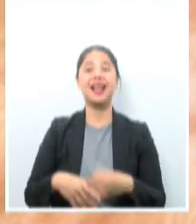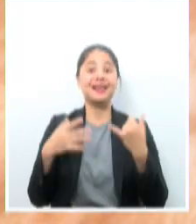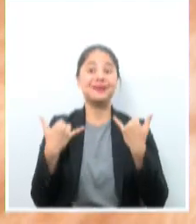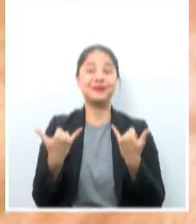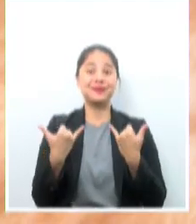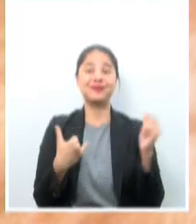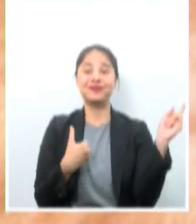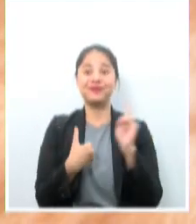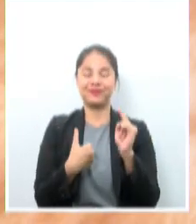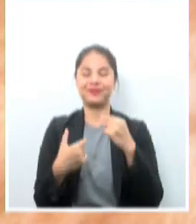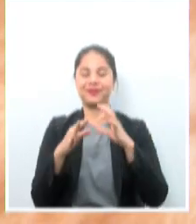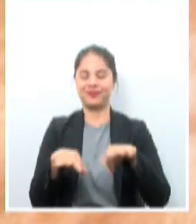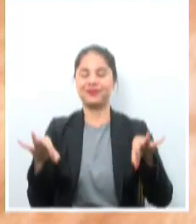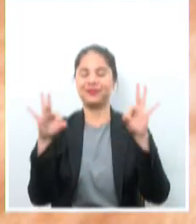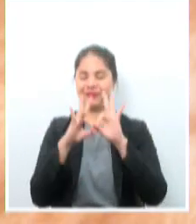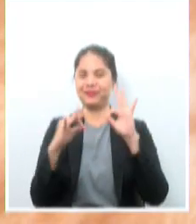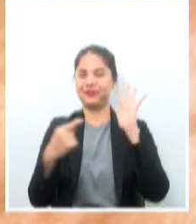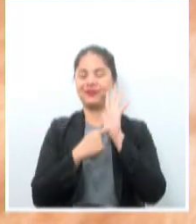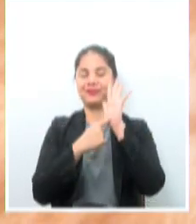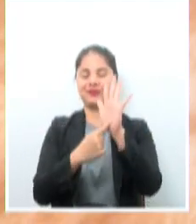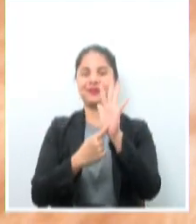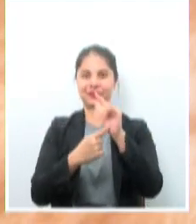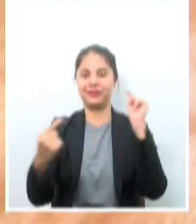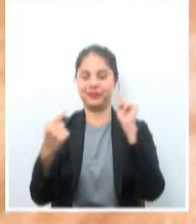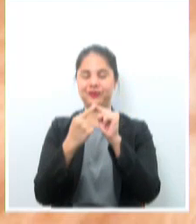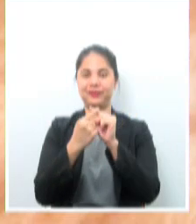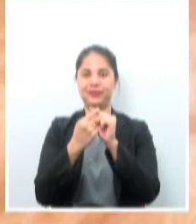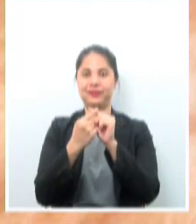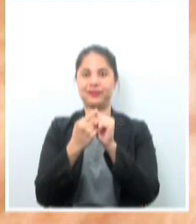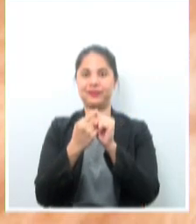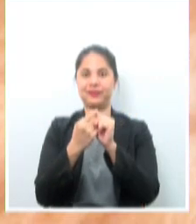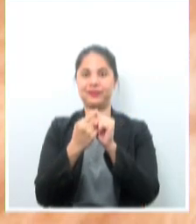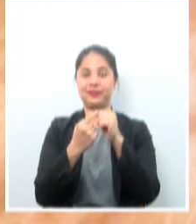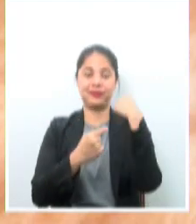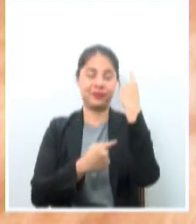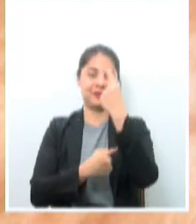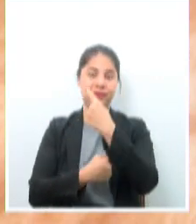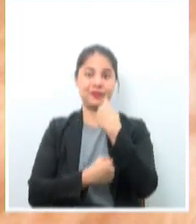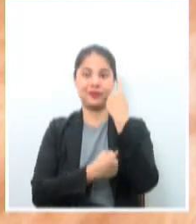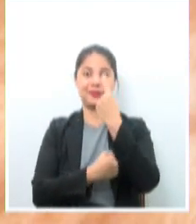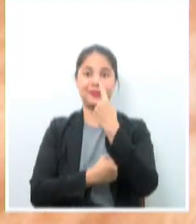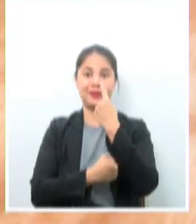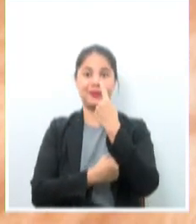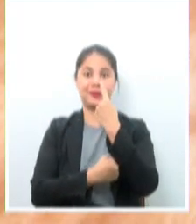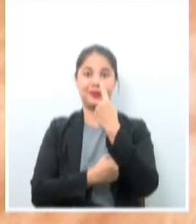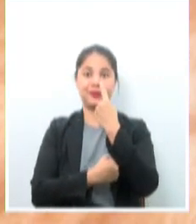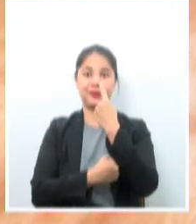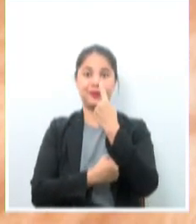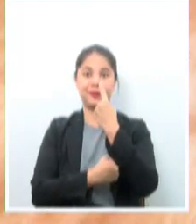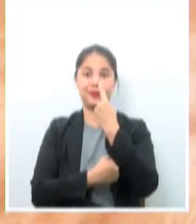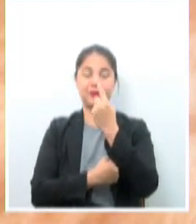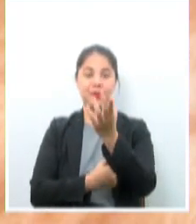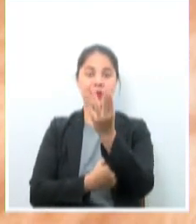ไปต่อกันกับเป็นหนึ่งเรื่องราวสำคัญนะบอกเลยว่าช่วงนี้เรามี1ช่องทางนะคะสำหรับการที่เรานั้นจะต้องม